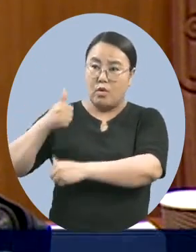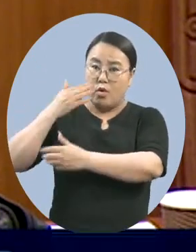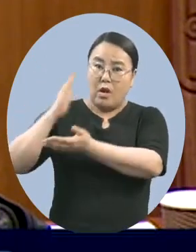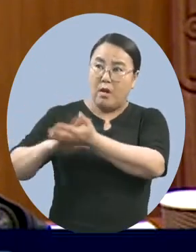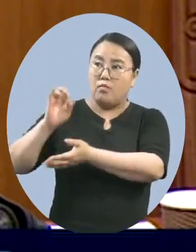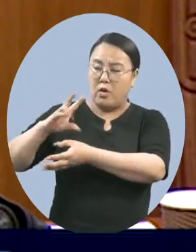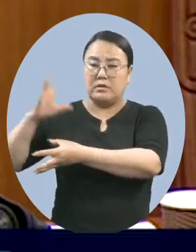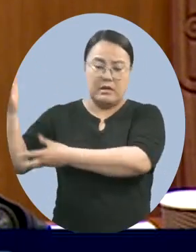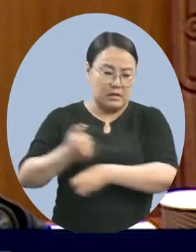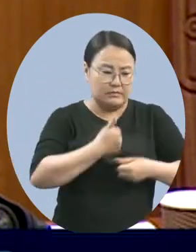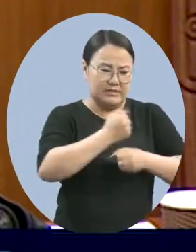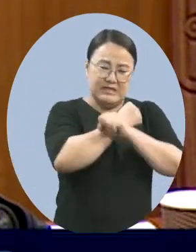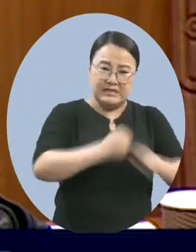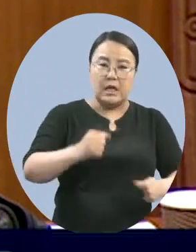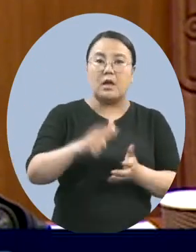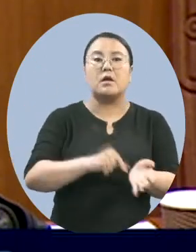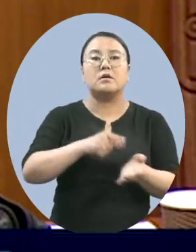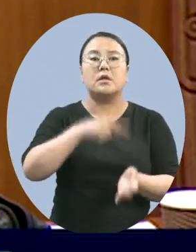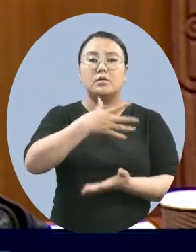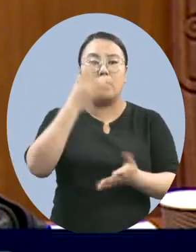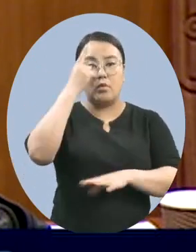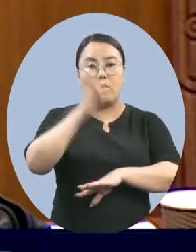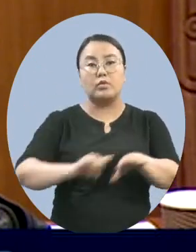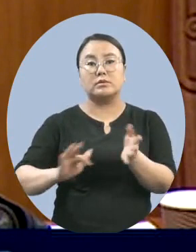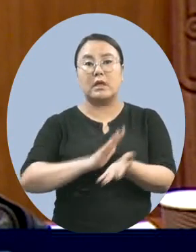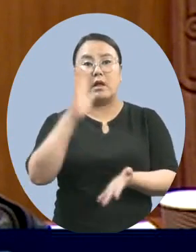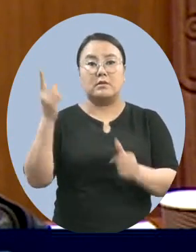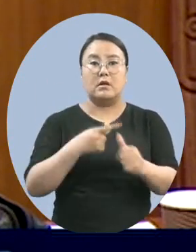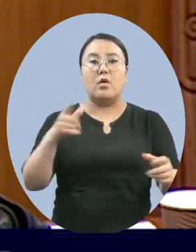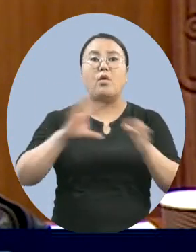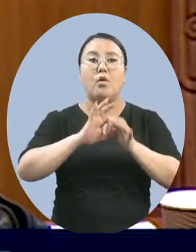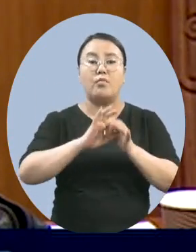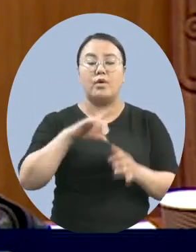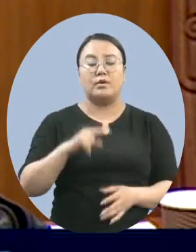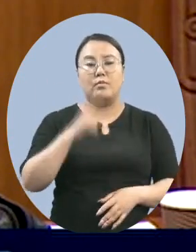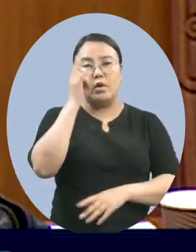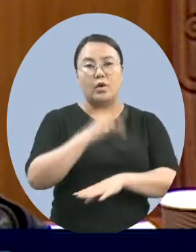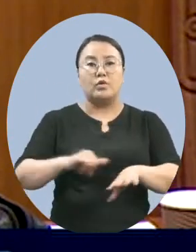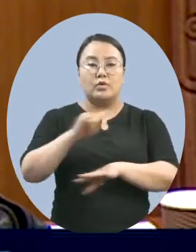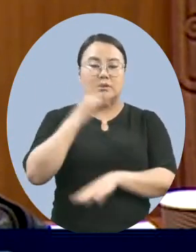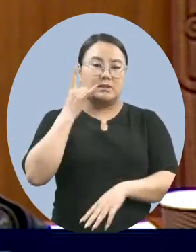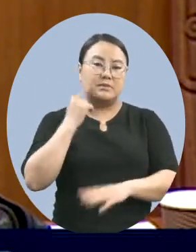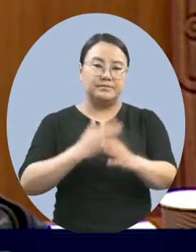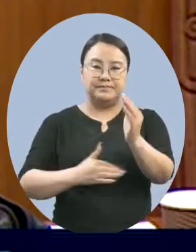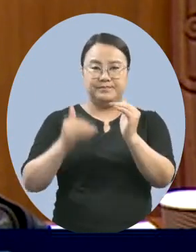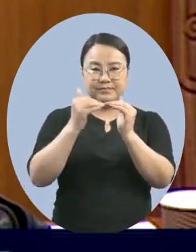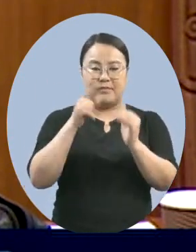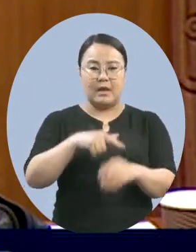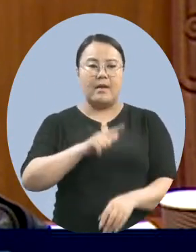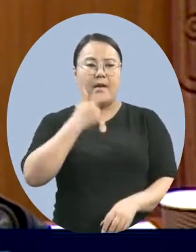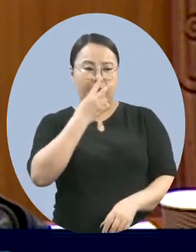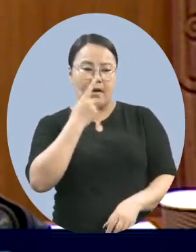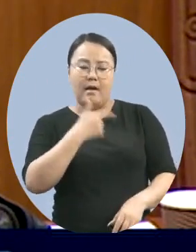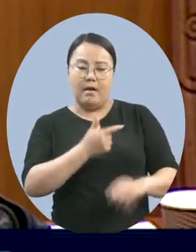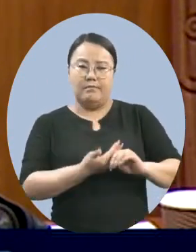хичээдэг зүтгэдэг байх хэрэгтэй улс орнороо. Энэ бол Монгол улсын нэр төрийн асуудал. За Монгол улс гэхдээ гендерийн хувьд бол би бас харьцангуй